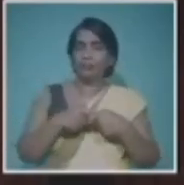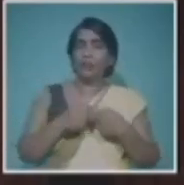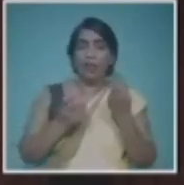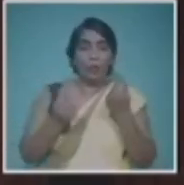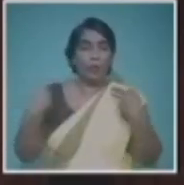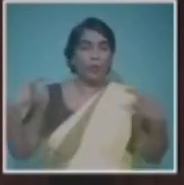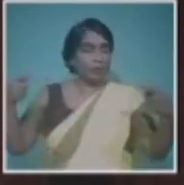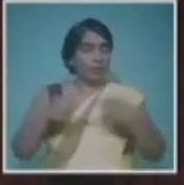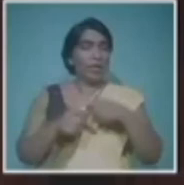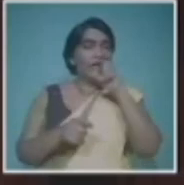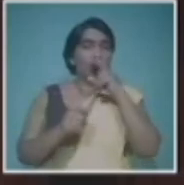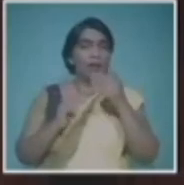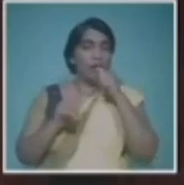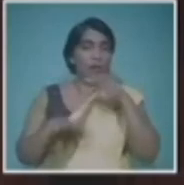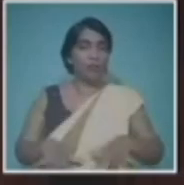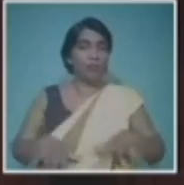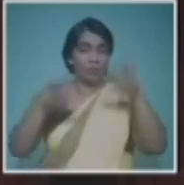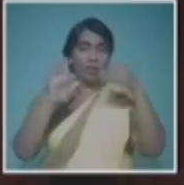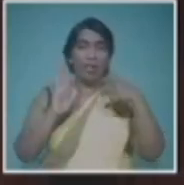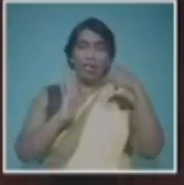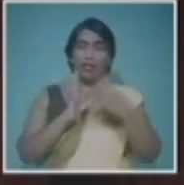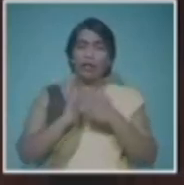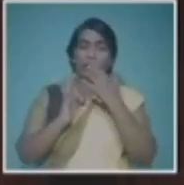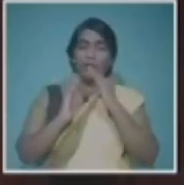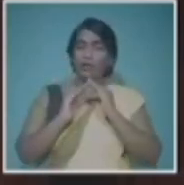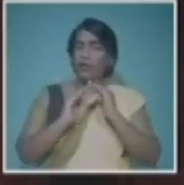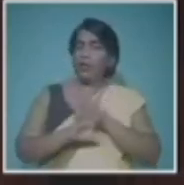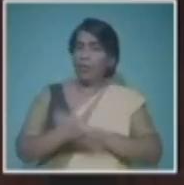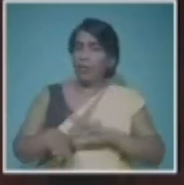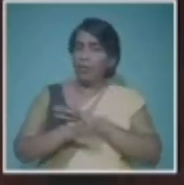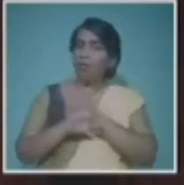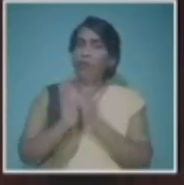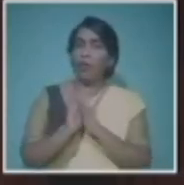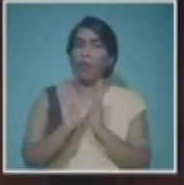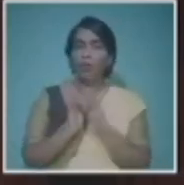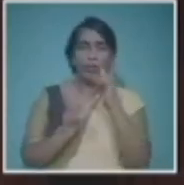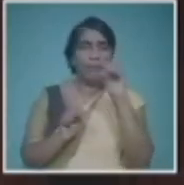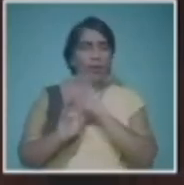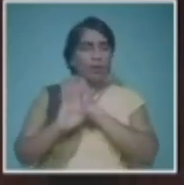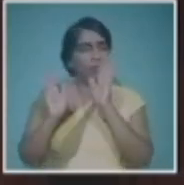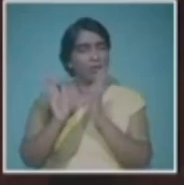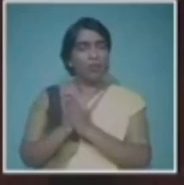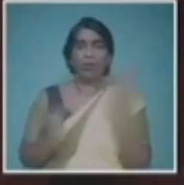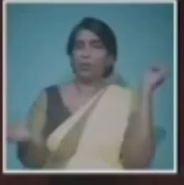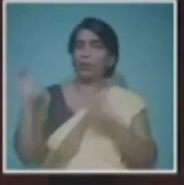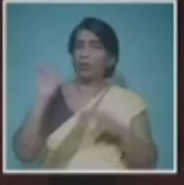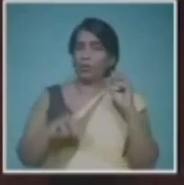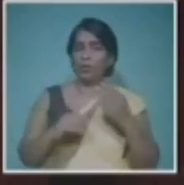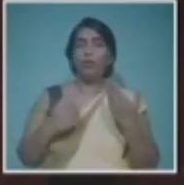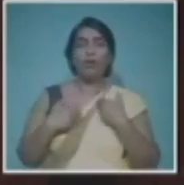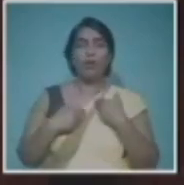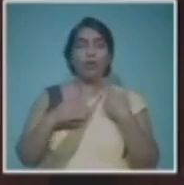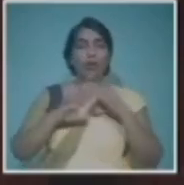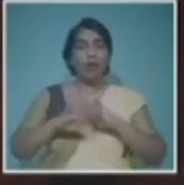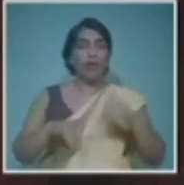අතේ සල්ලි දීලා කිල්නොච්චේ ගංගතර වෙලාවේ දකුණු පළාතේ හැම පාසල් දරුවෙක්ම පොතක් පෑනක් පන්සලක් මොනහරි උපකරණයක් දීලා අපි දරුවන්